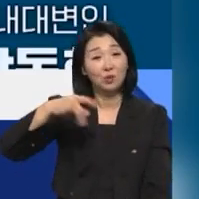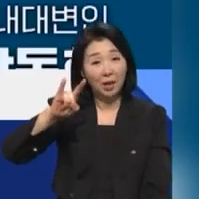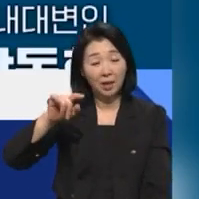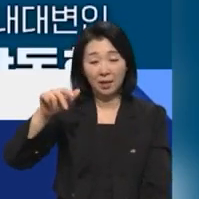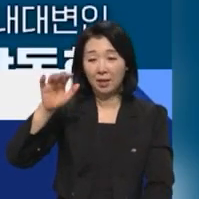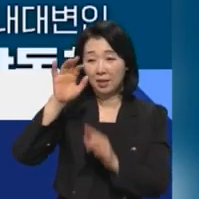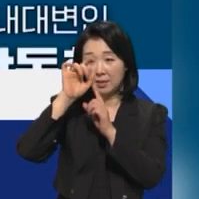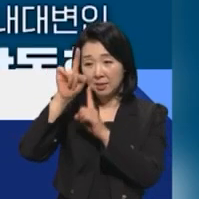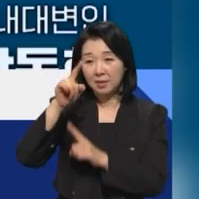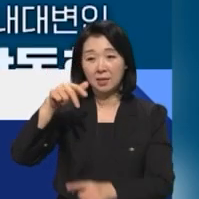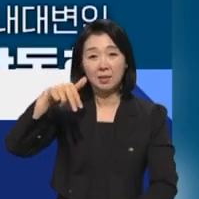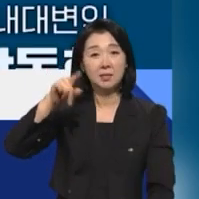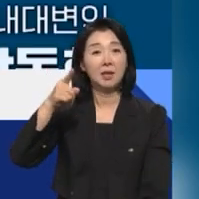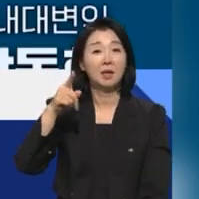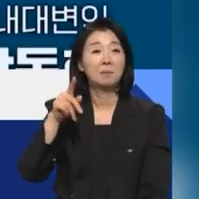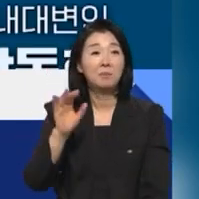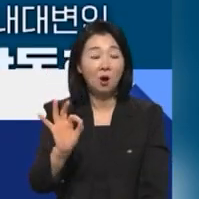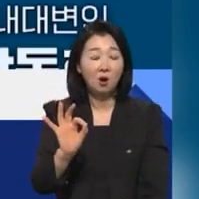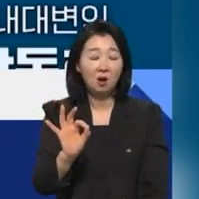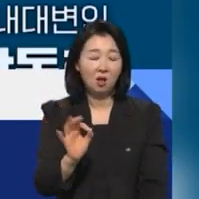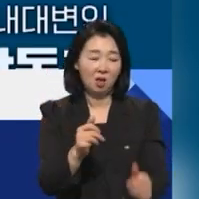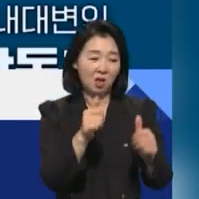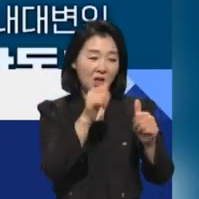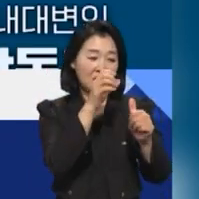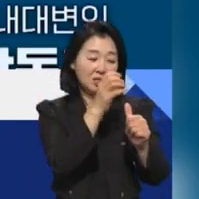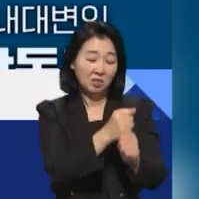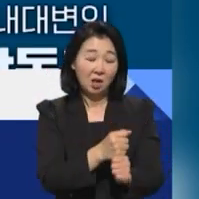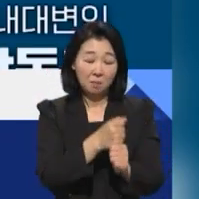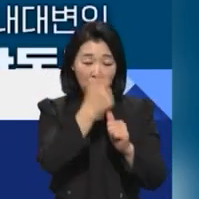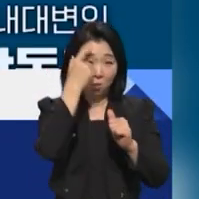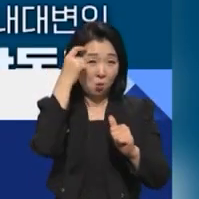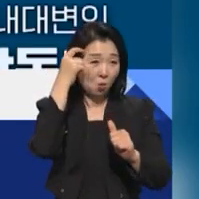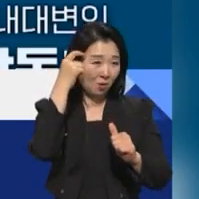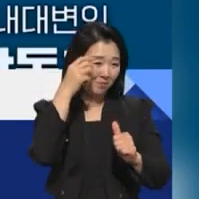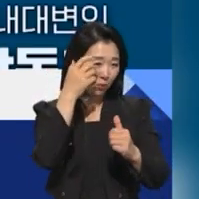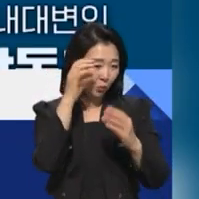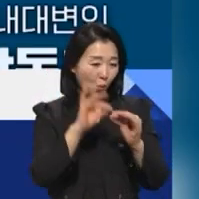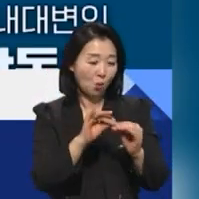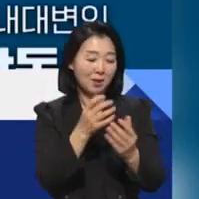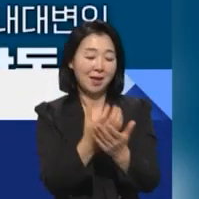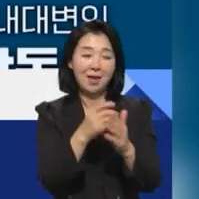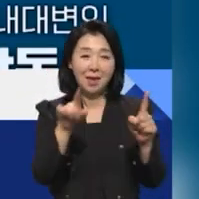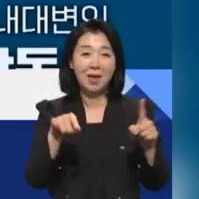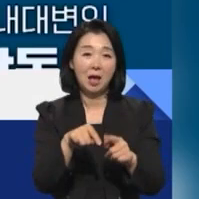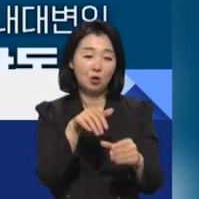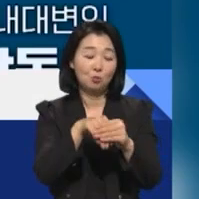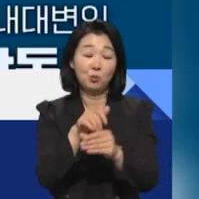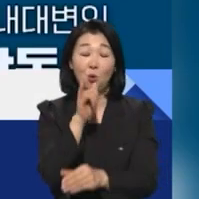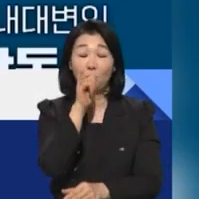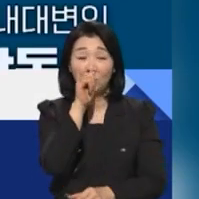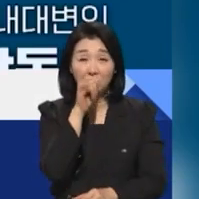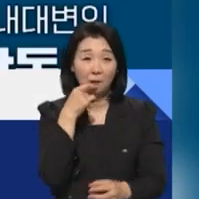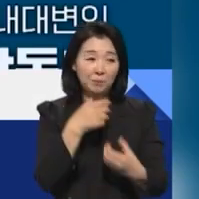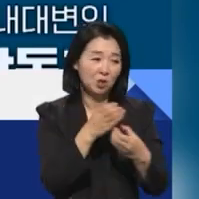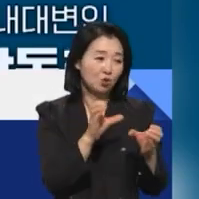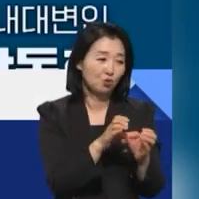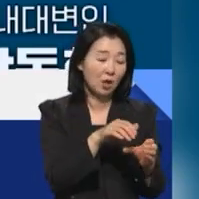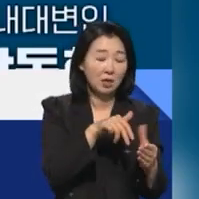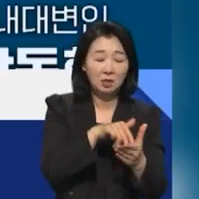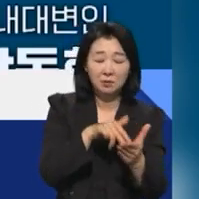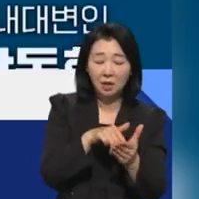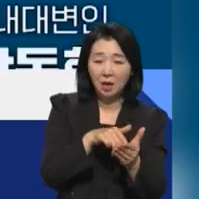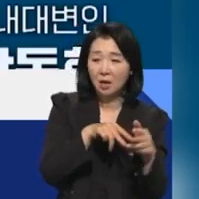부결을 해왔던 더불어민주당은 또 어떤 입장에서 이 사건을 바라보고 여기에 대해서 어떻게 표결을